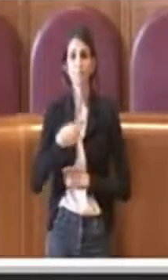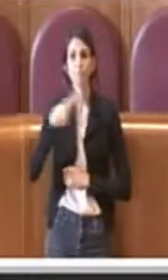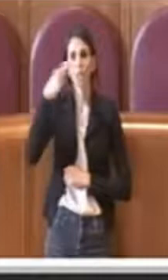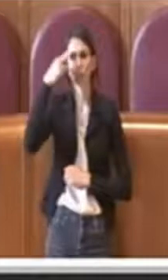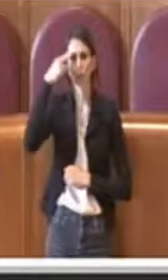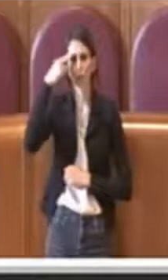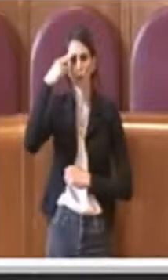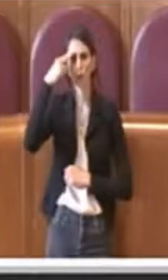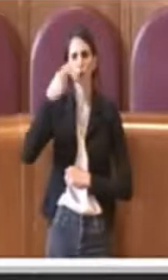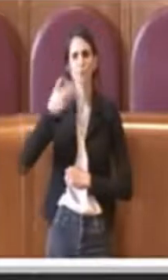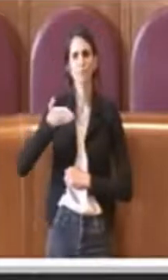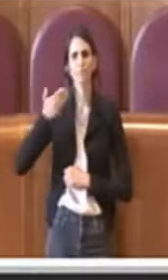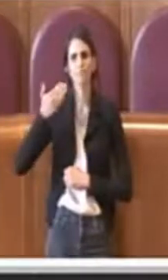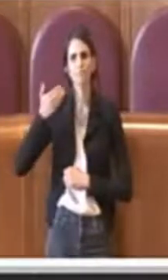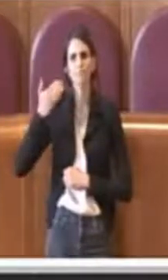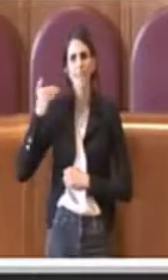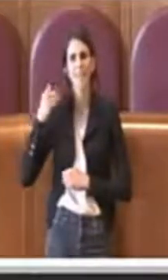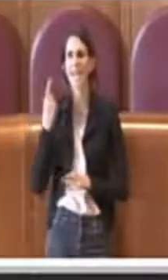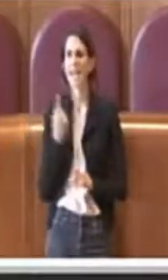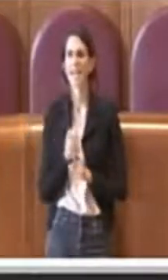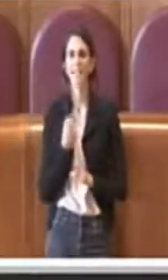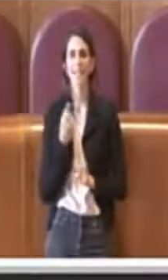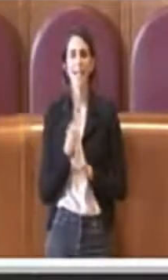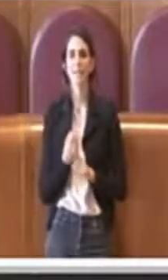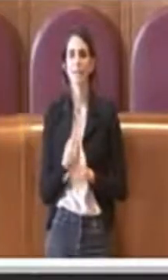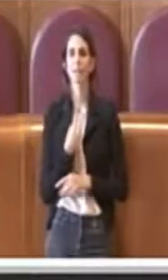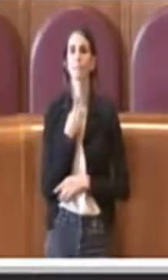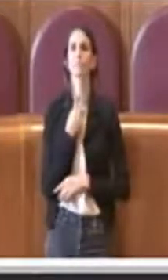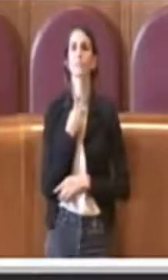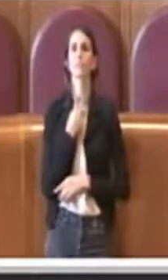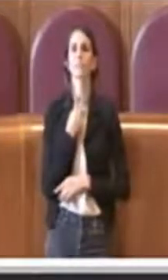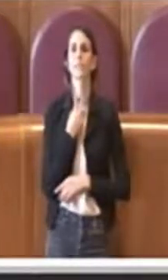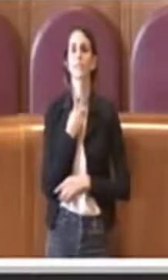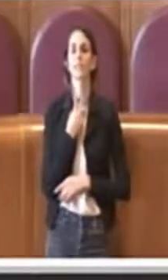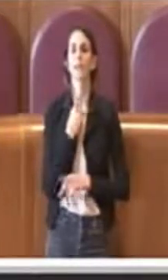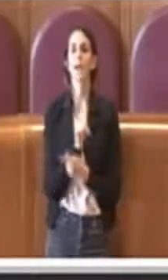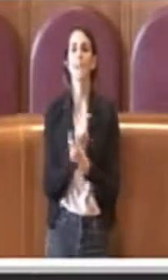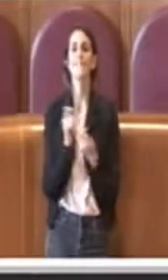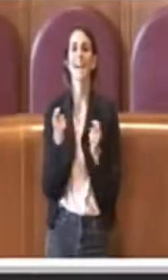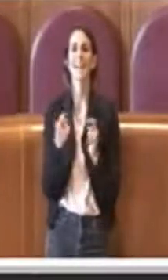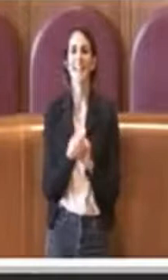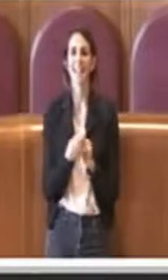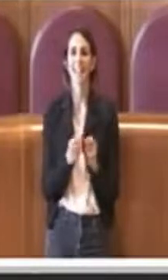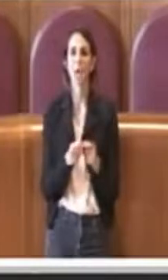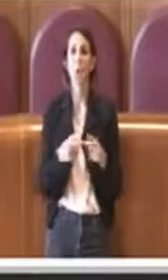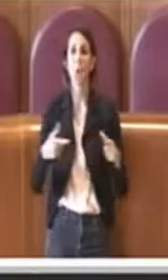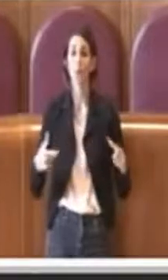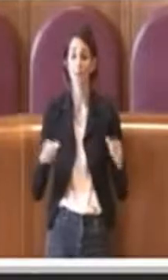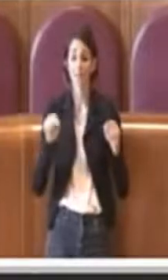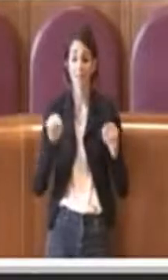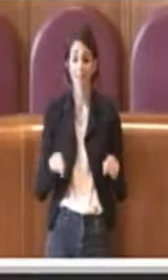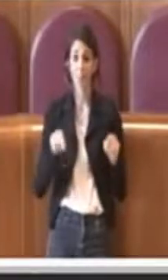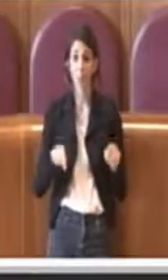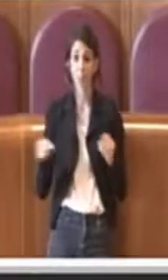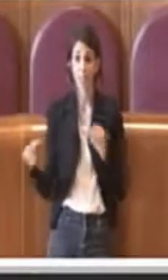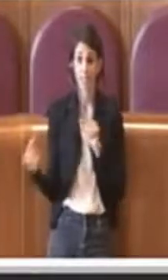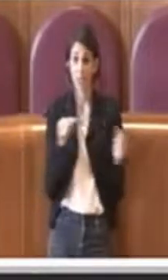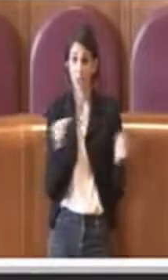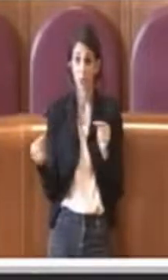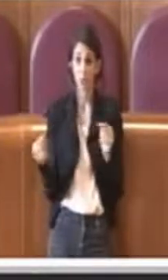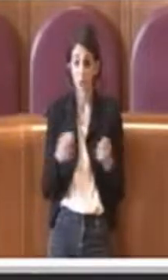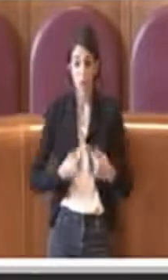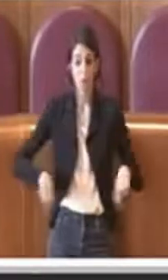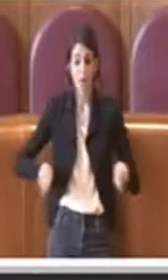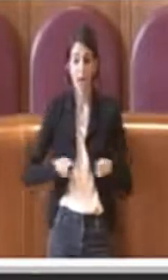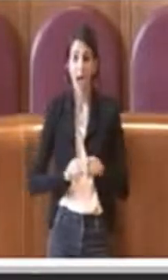passare necessariamente per una variazione variante urbanistica in aula che non c'è stata e questo